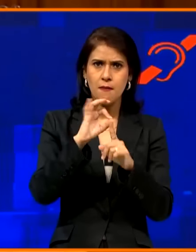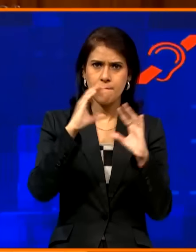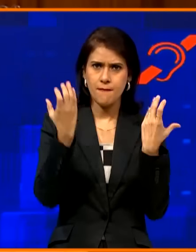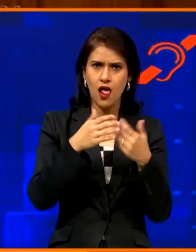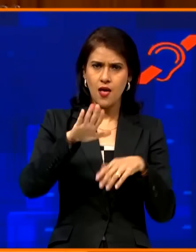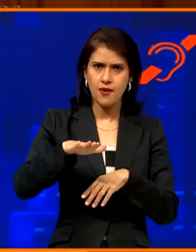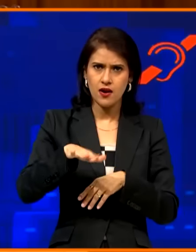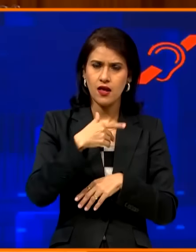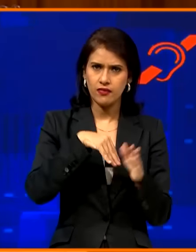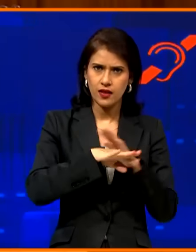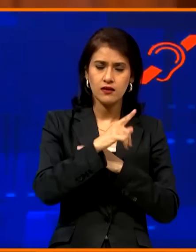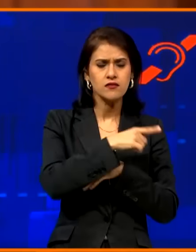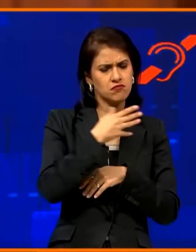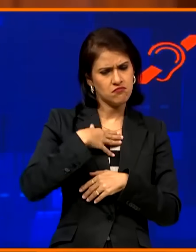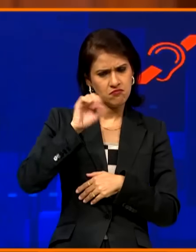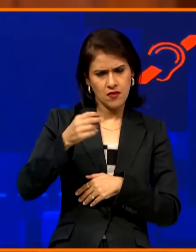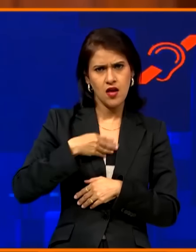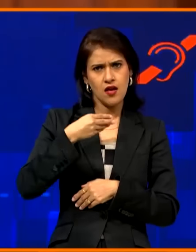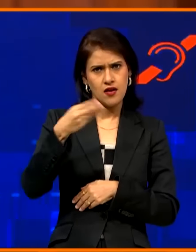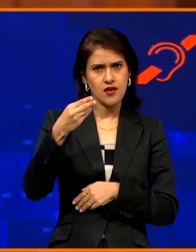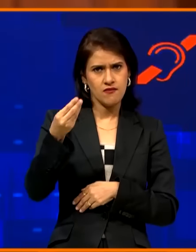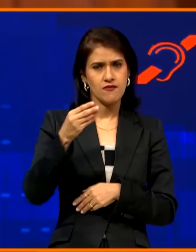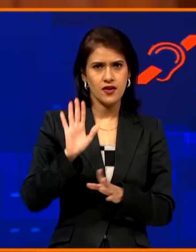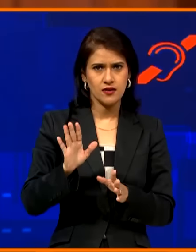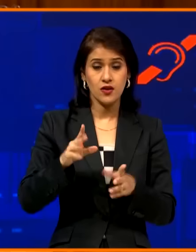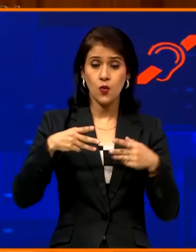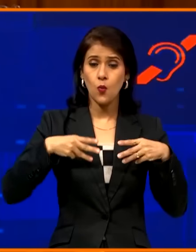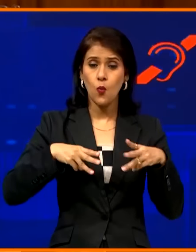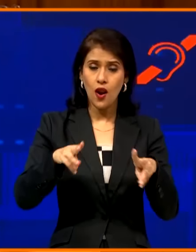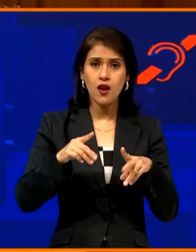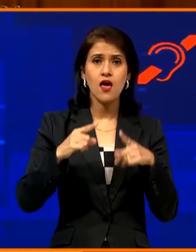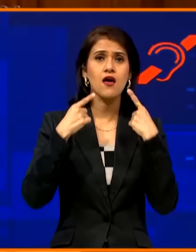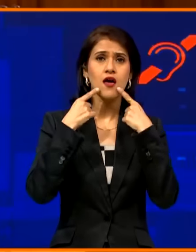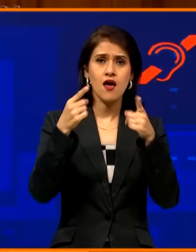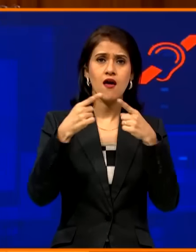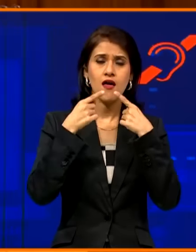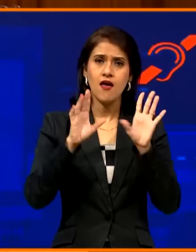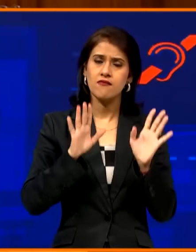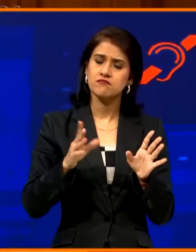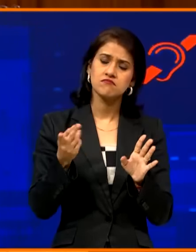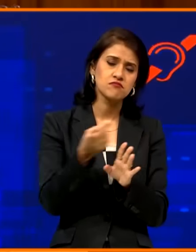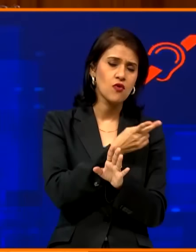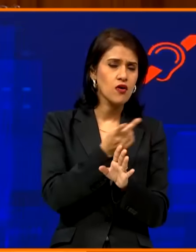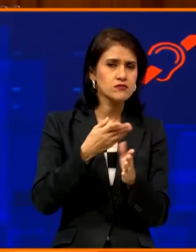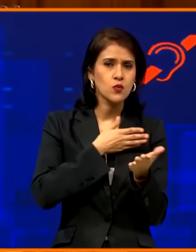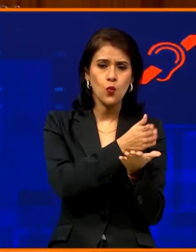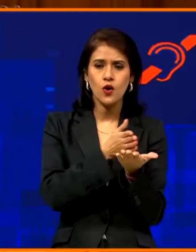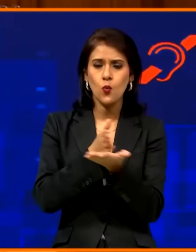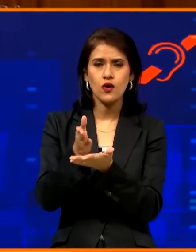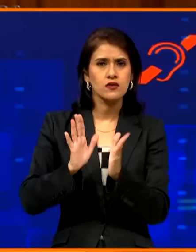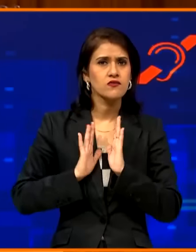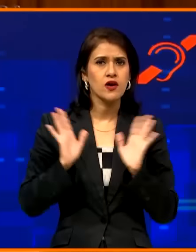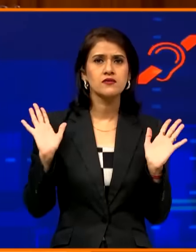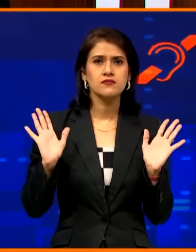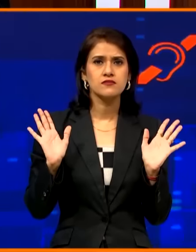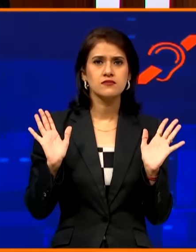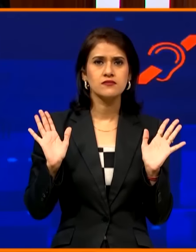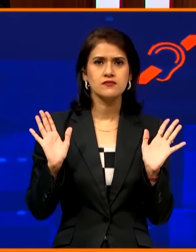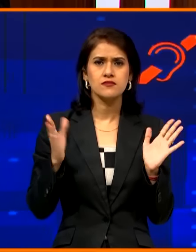है सारा कुछ भेज रहे और साथ साथ सड़को पर भी आवाज उठा रहे हैं जरूरत होगी तो जरूर जाएंगे सड़को पर भी जाना चाहिए ऐसे ही होता है तरीका